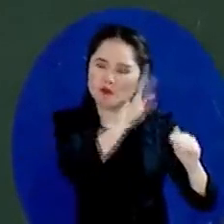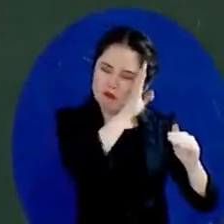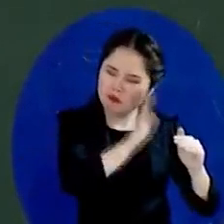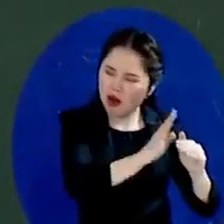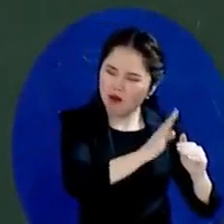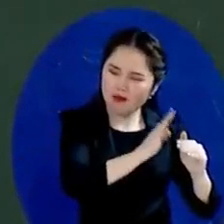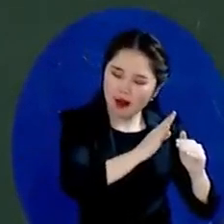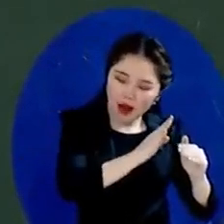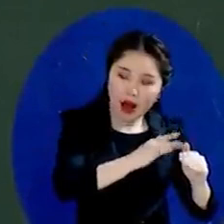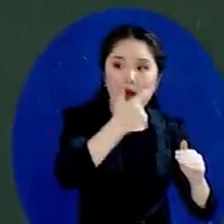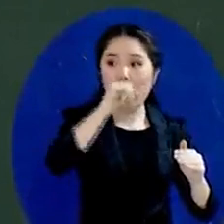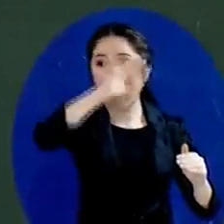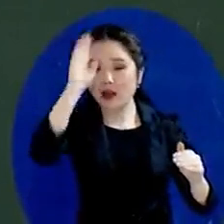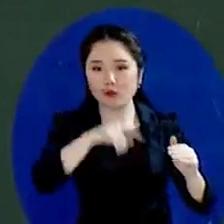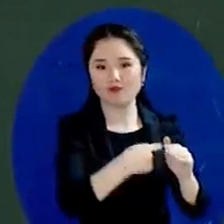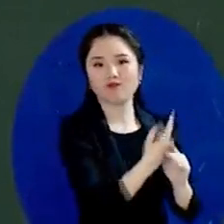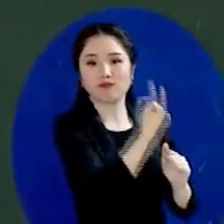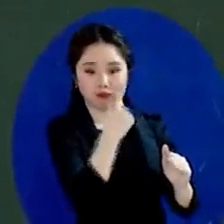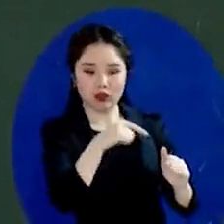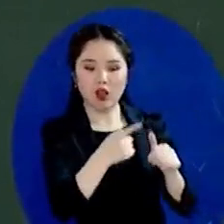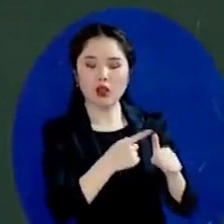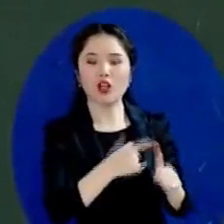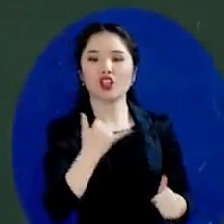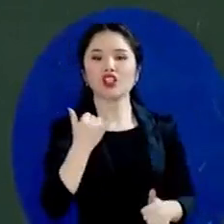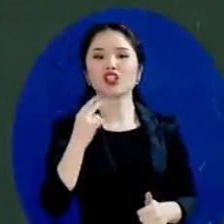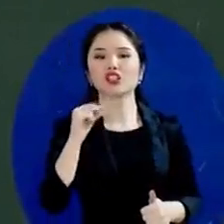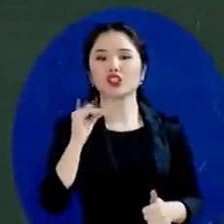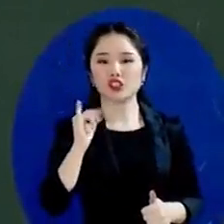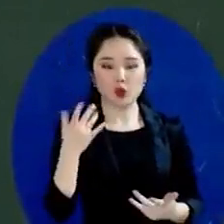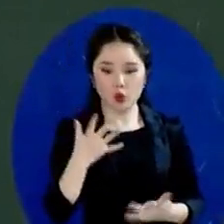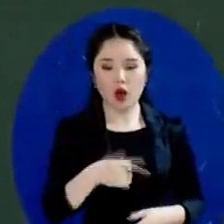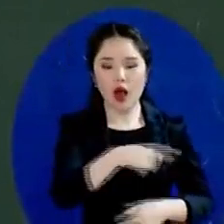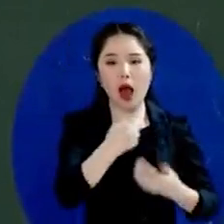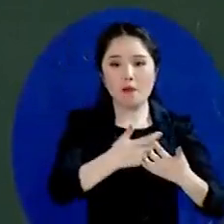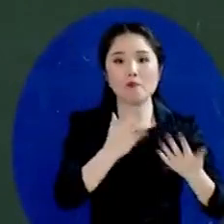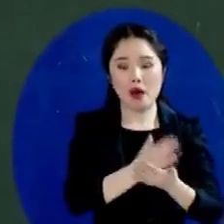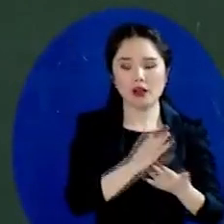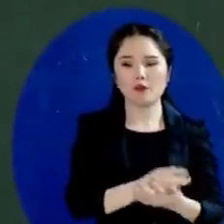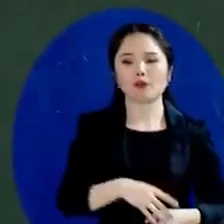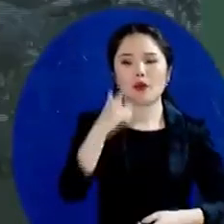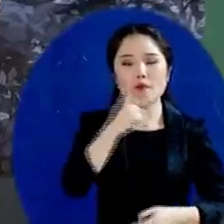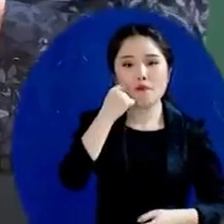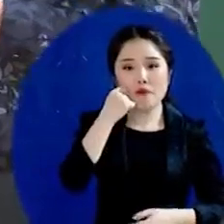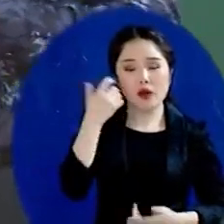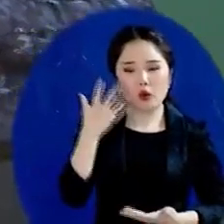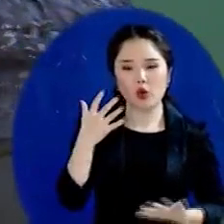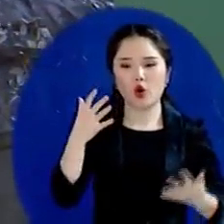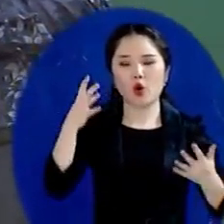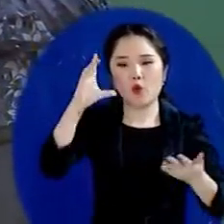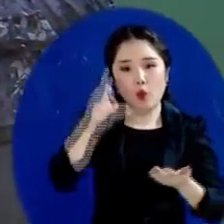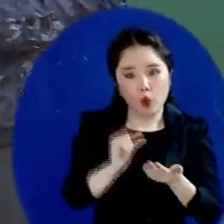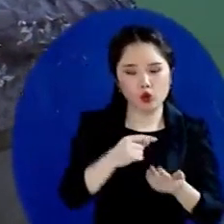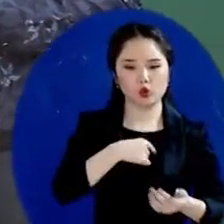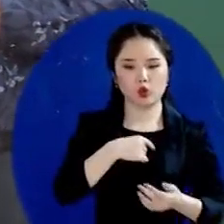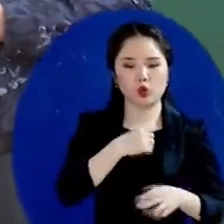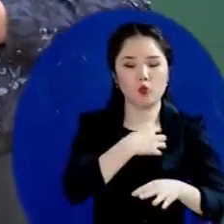өнгөрөхийг ичих гэнэ. Ичээндээ байхдаа амьтдын биеийн дулаан буурч зүрхний цохилт бага зэрэг